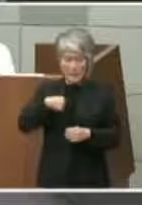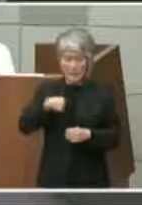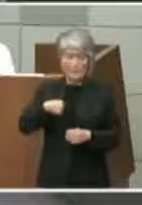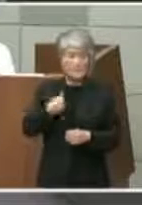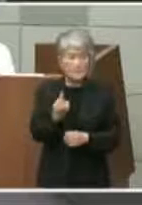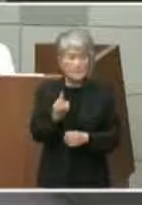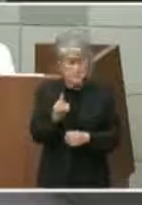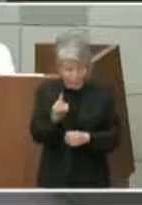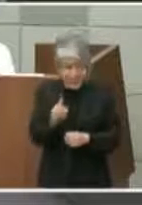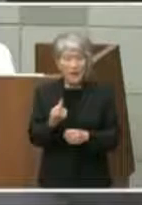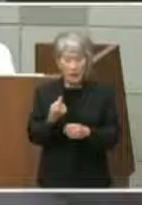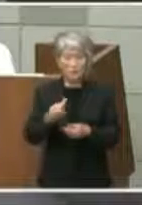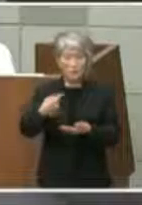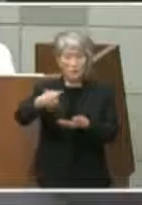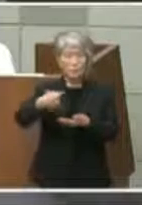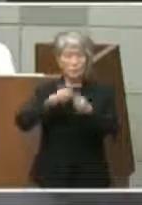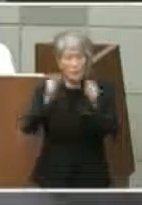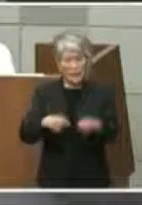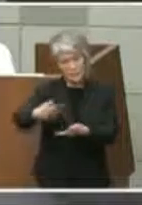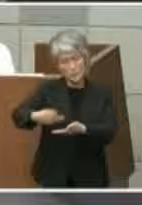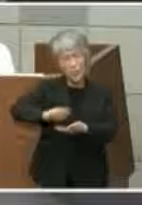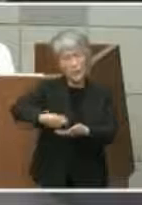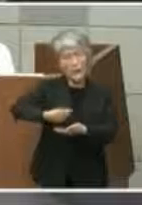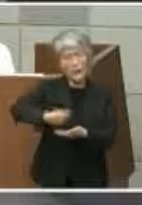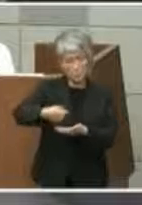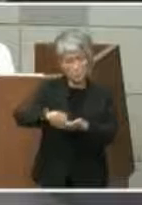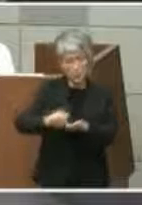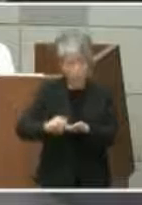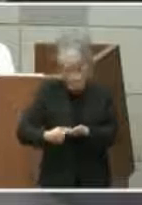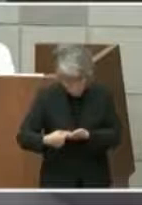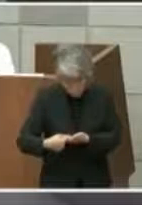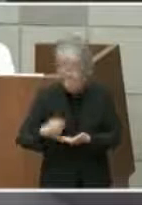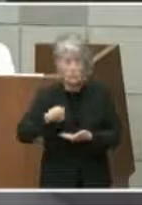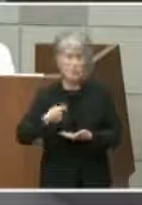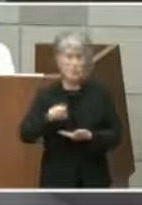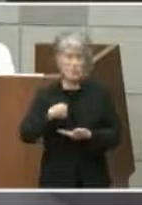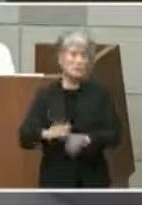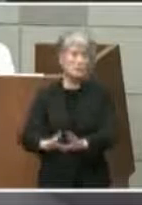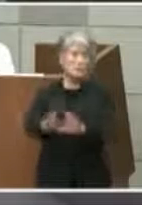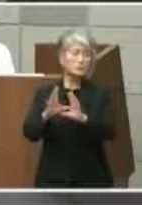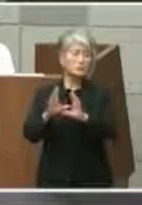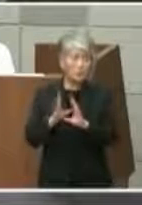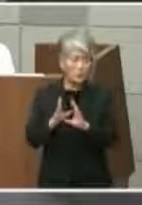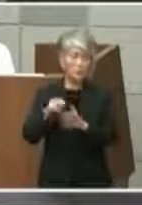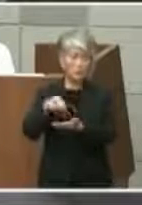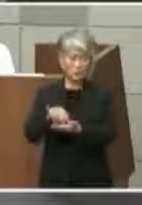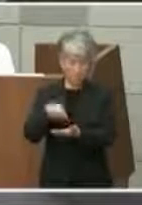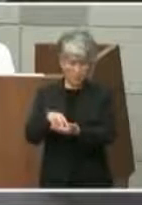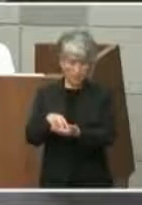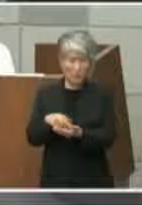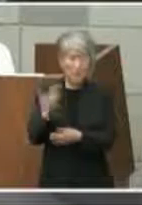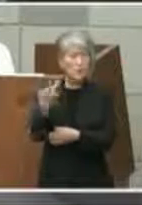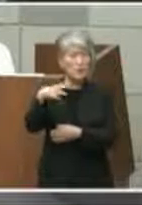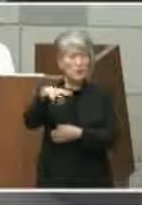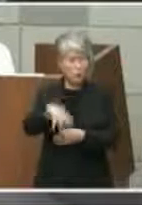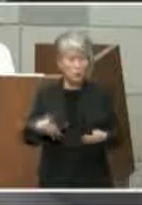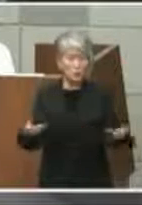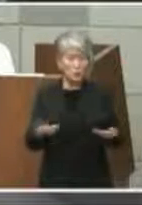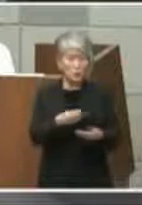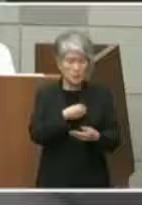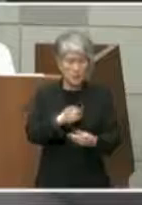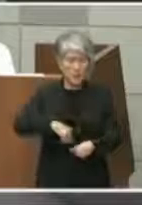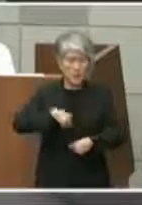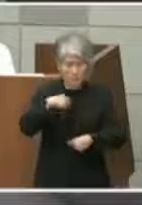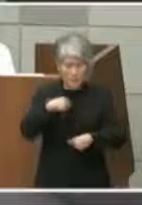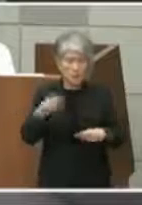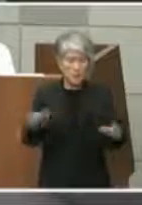具的な問題を問われるのはまさにそれが責任ですので、それは私としては受け止める立場でありますけど、市役所の職員は真面目にちゃんと職務を全